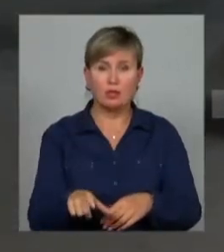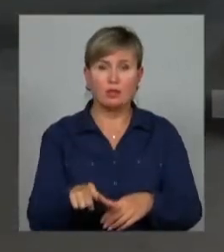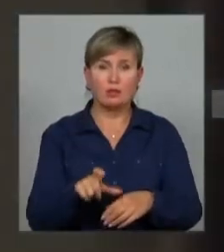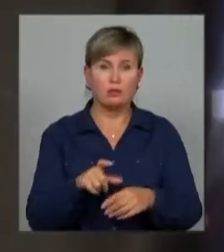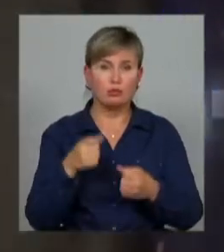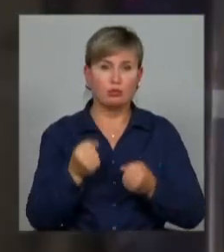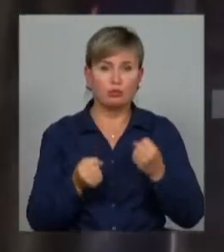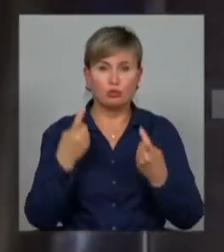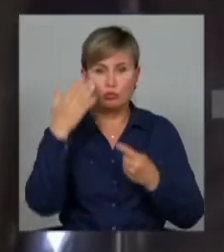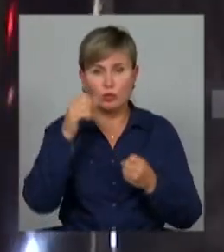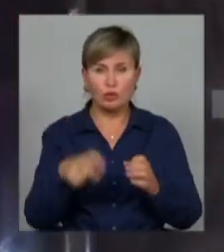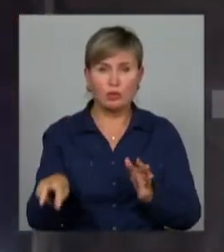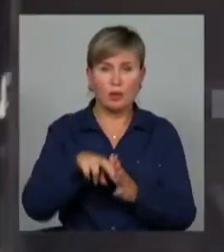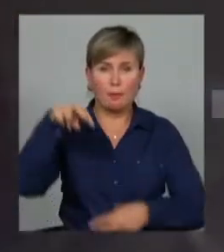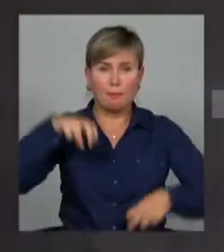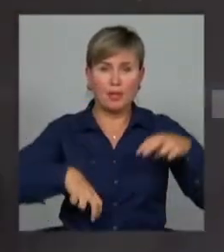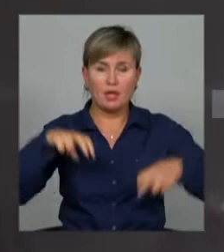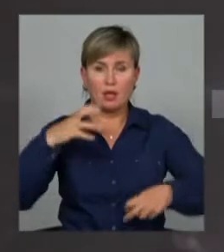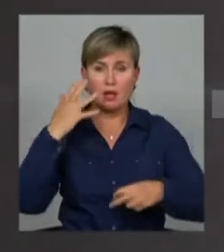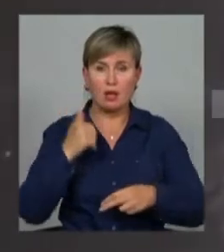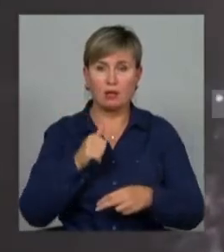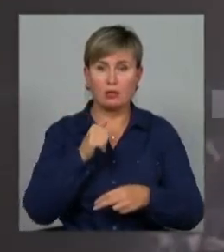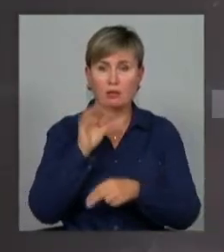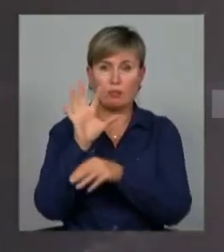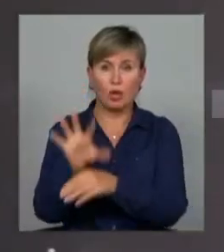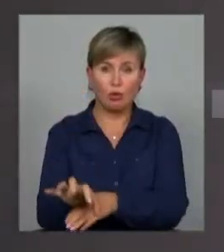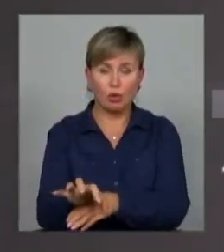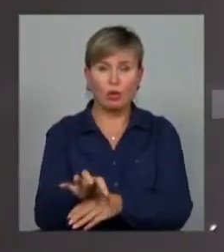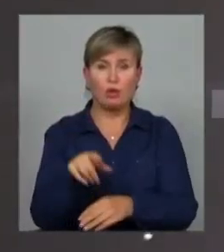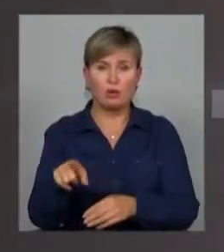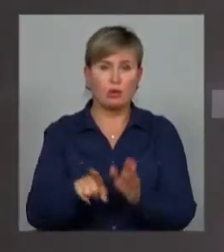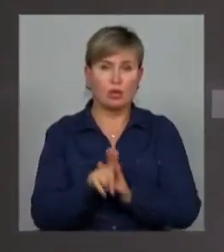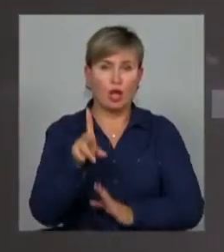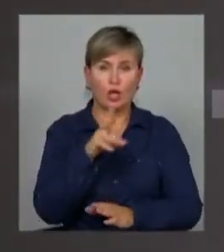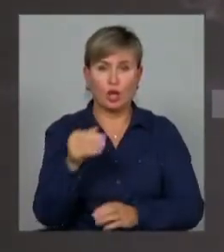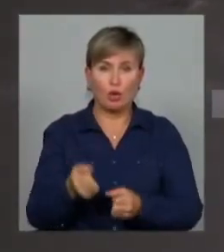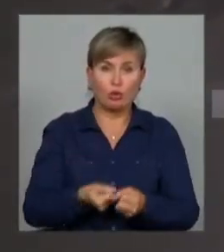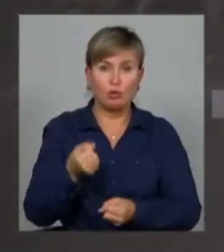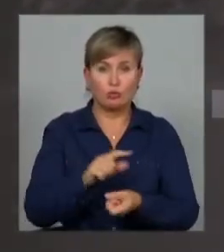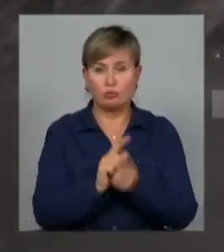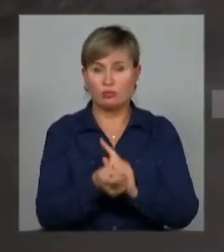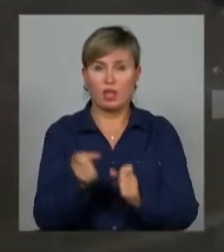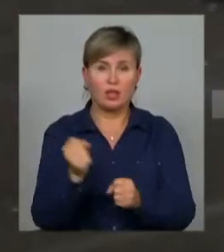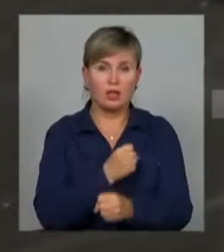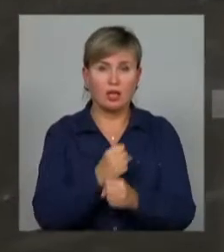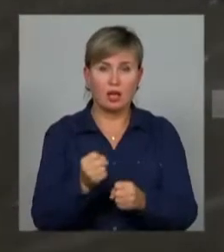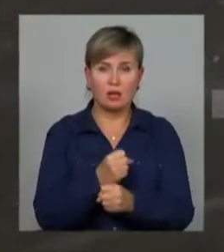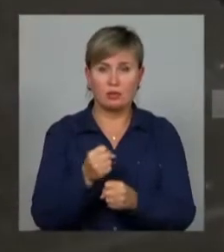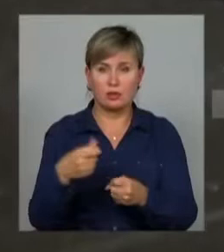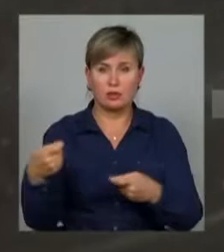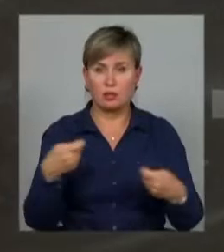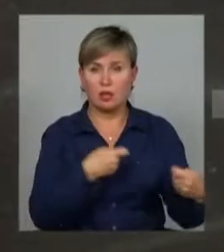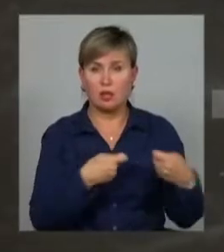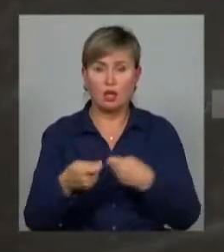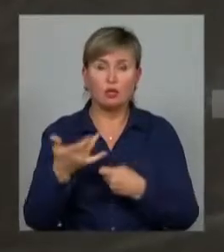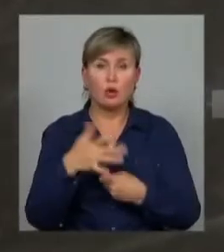чужую автомашину и стали прыгать. Когда им сделали замечание, достали ножи. В итоге конфликт перерос в драку и поножовщину.